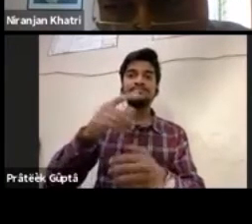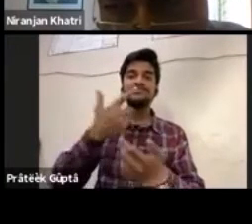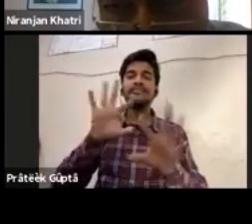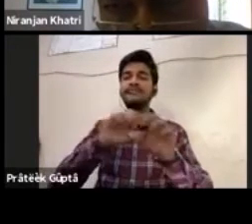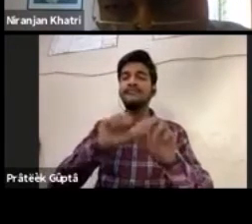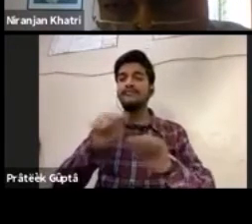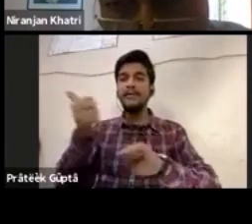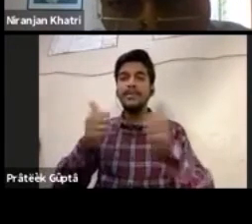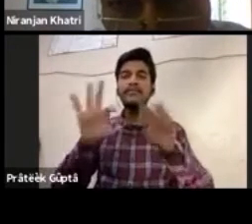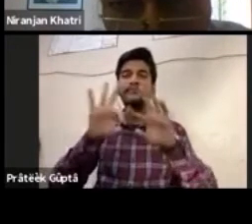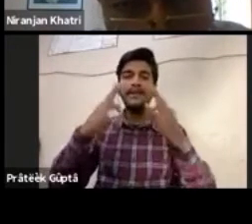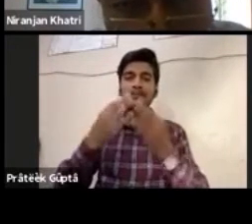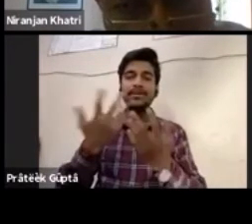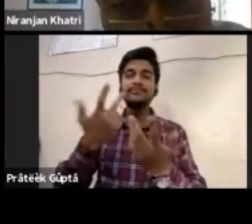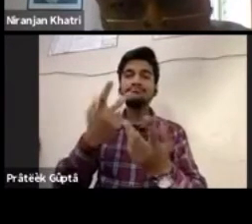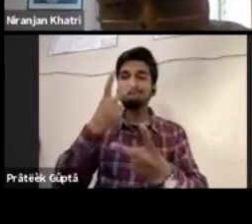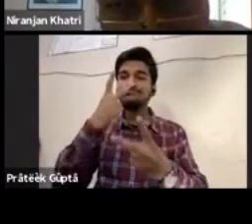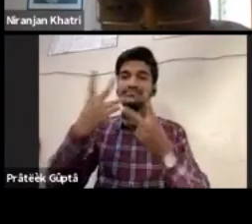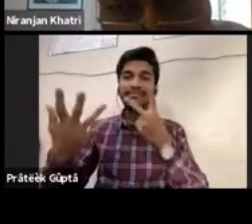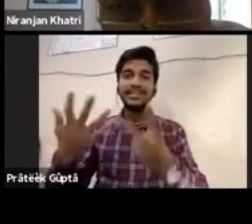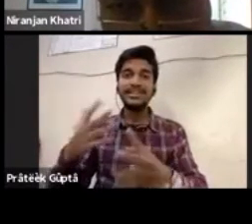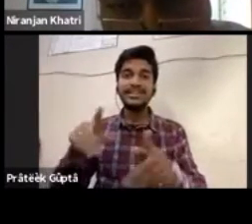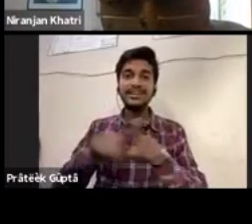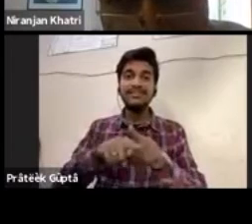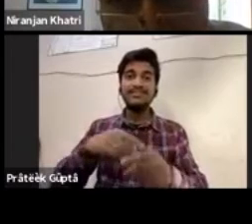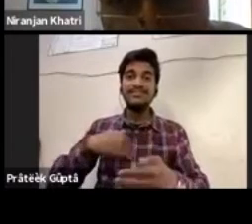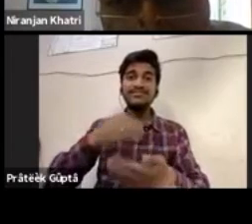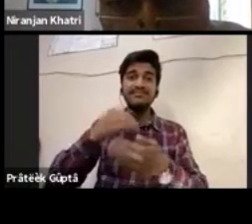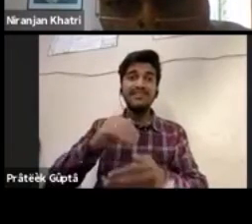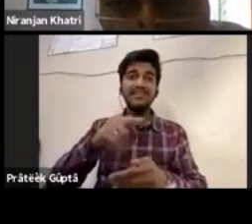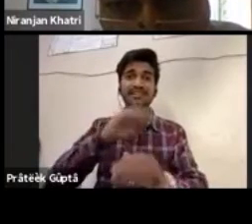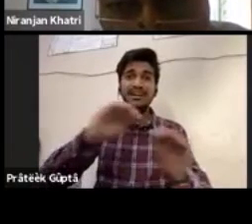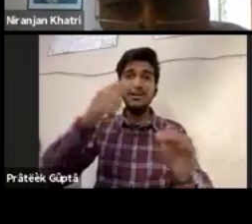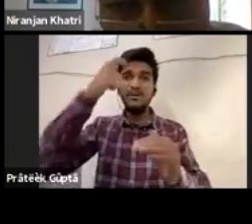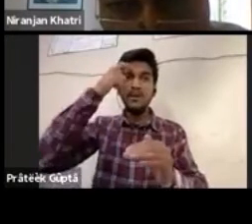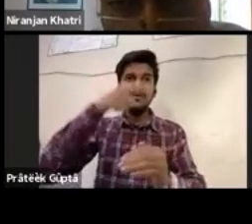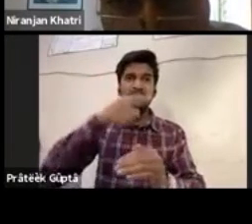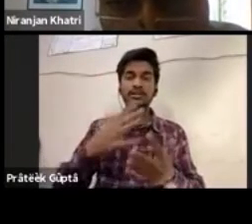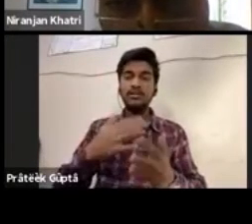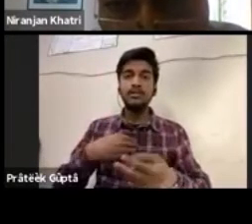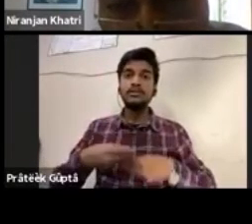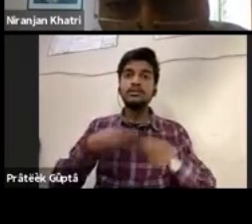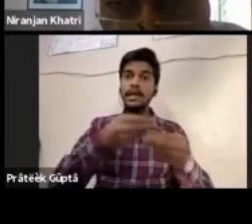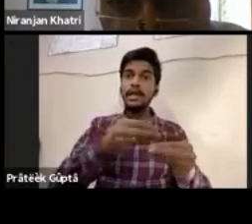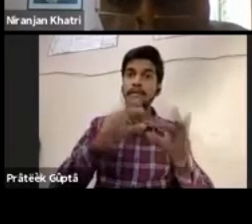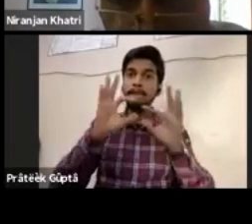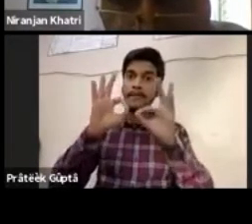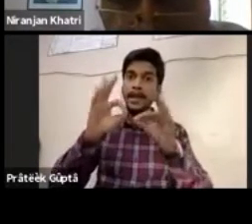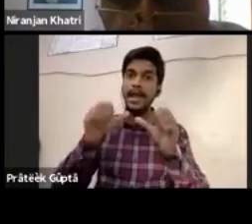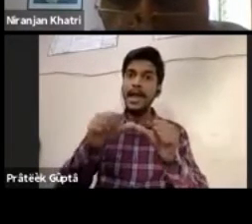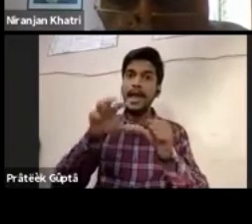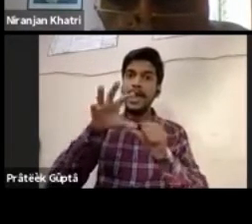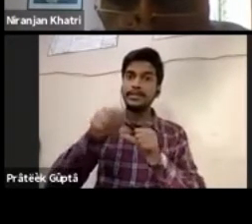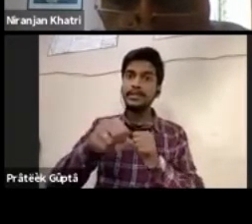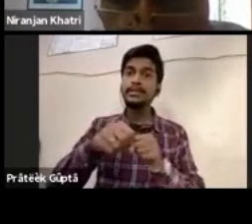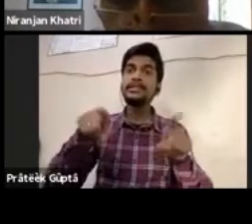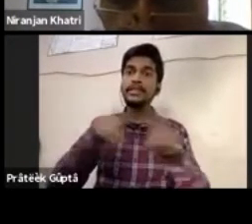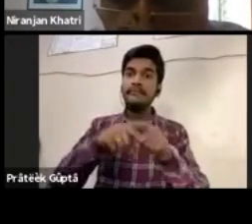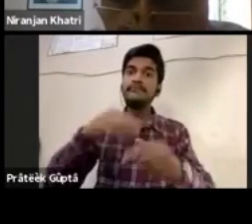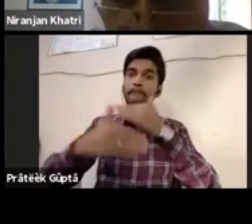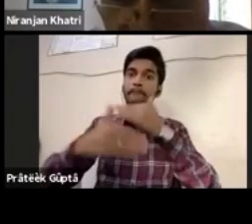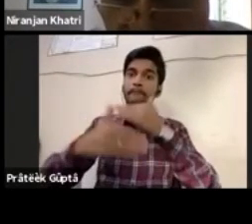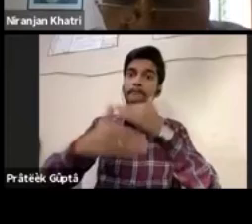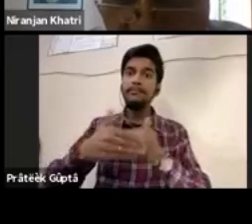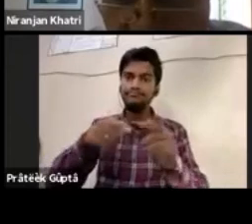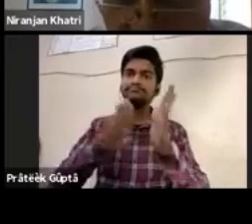say, oh, you know, we have ramps. You're like, thank you. But do you have your teachers who are well trained? So I think काफी काम हो